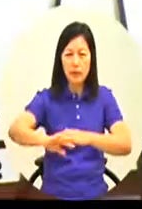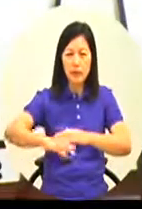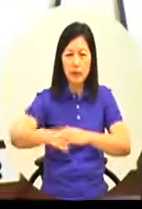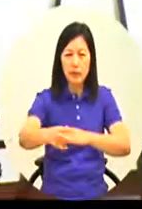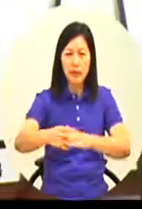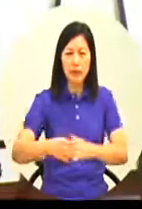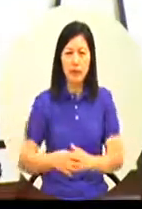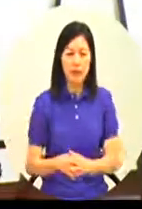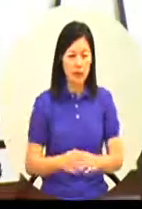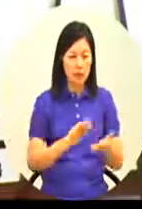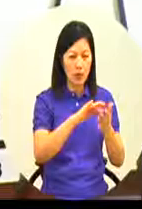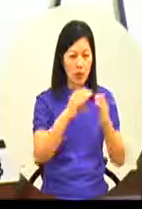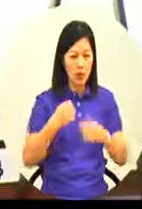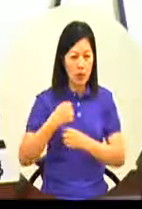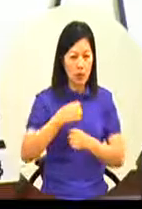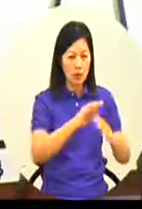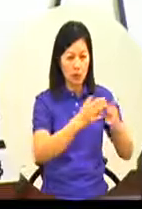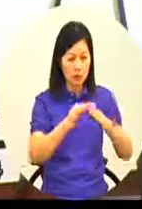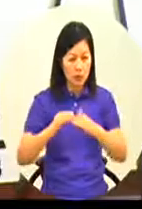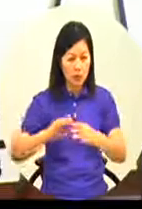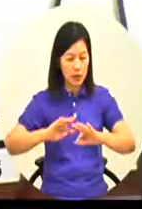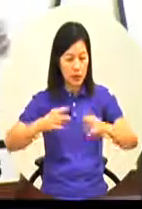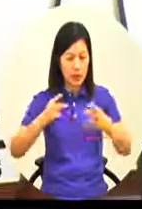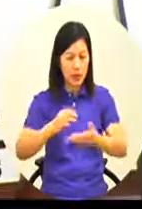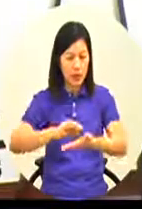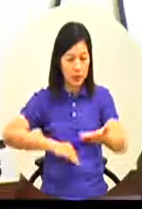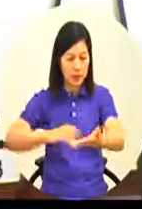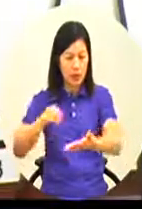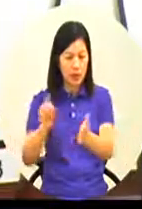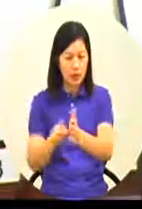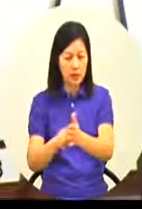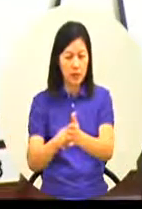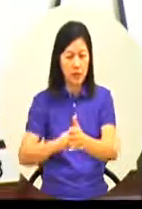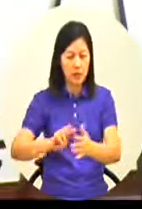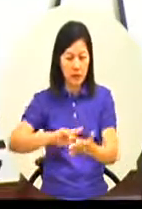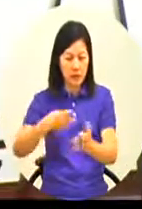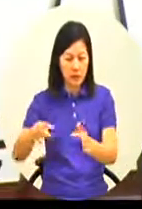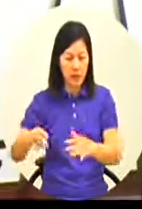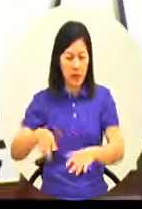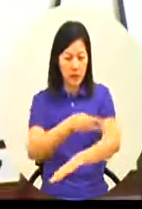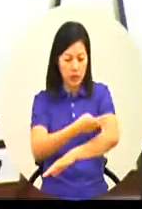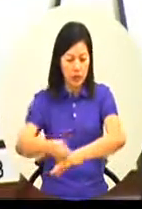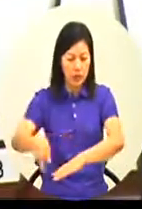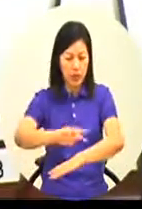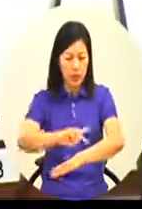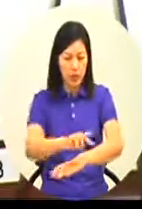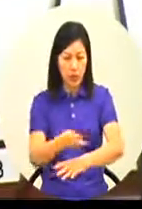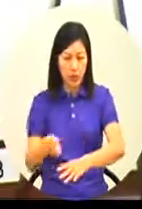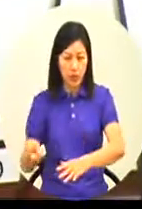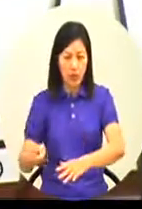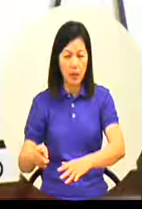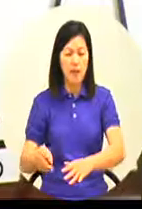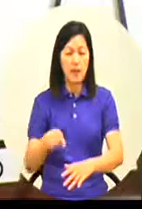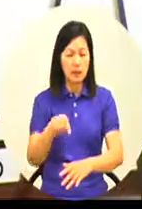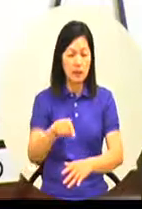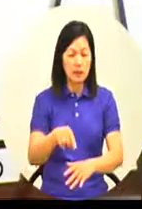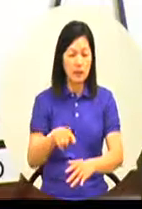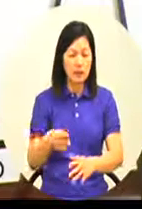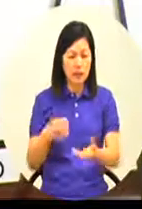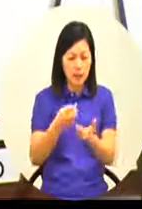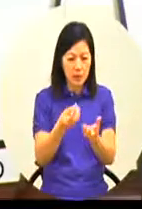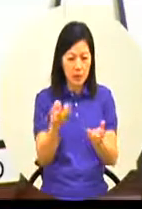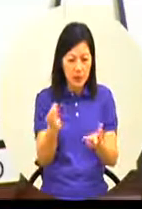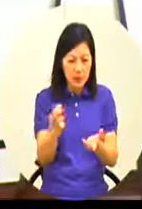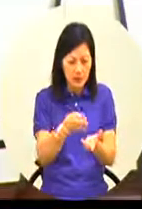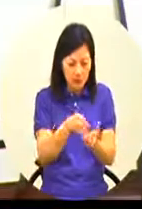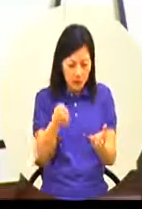改地的时候，旁边周边的这些道路、水沟的这些修缮的费用给市政府呢？这个我在这个议会的部门，